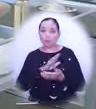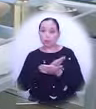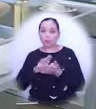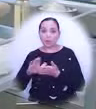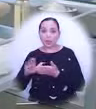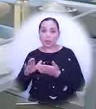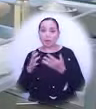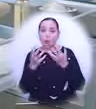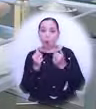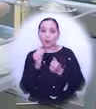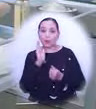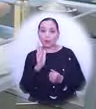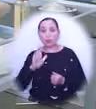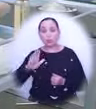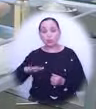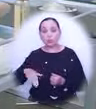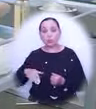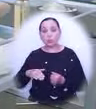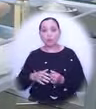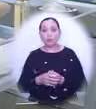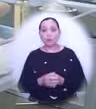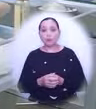tozalab olingandan so'ng